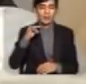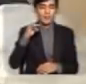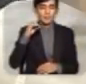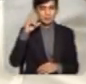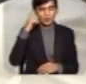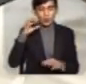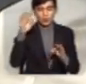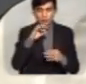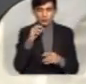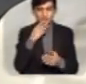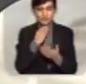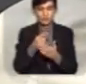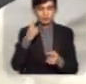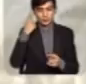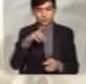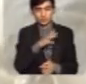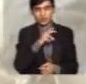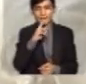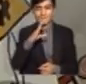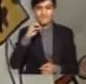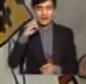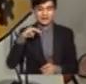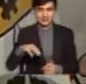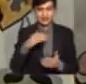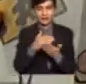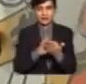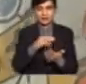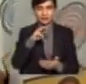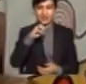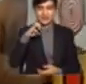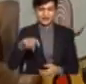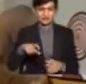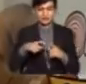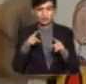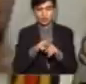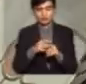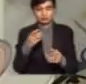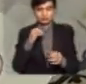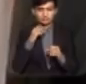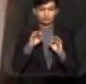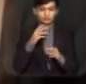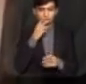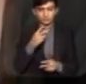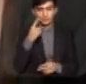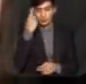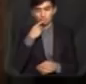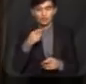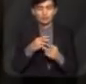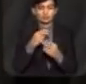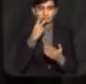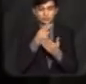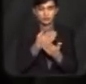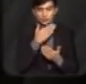квест с в кабинете специалиста 10 детей по требованию закона мы не показываем несовершеннолетних детям предложили выбрать